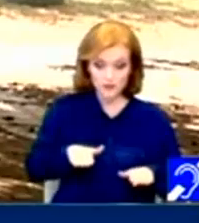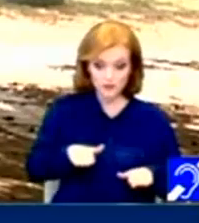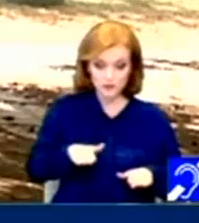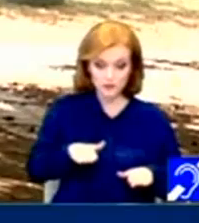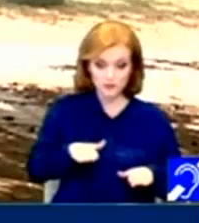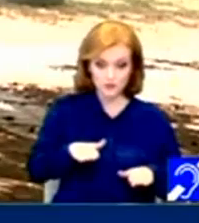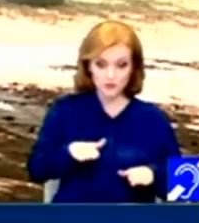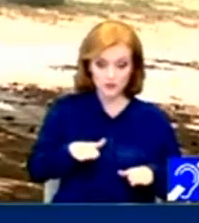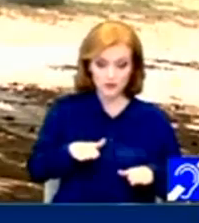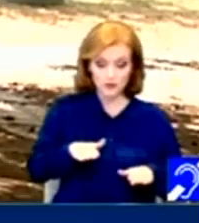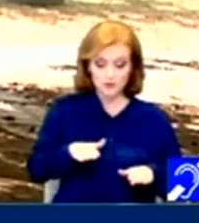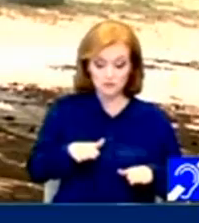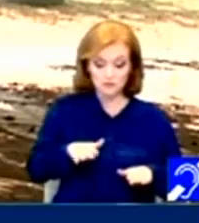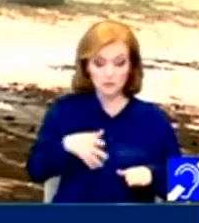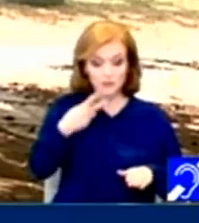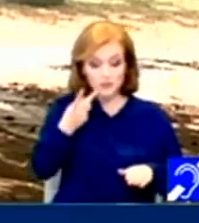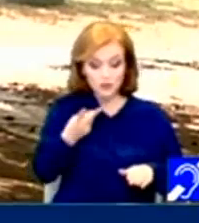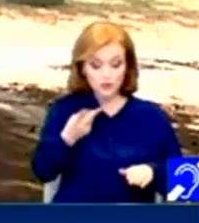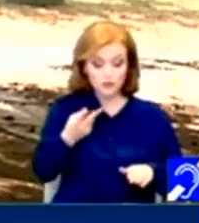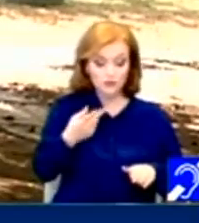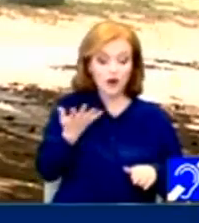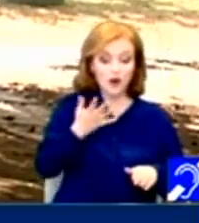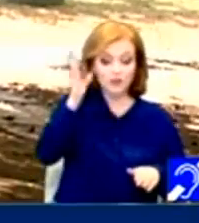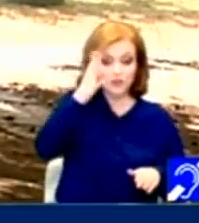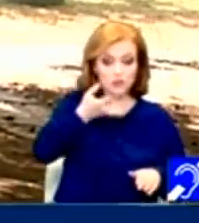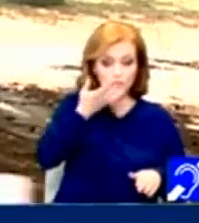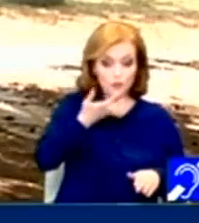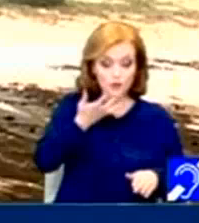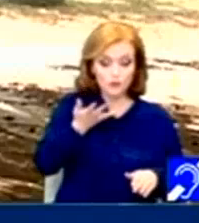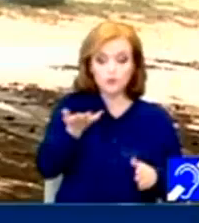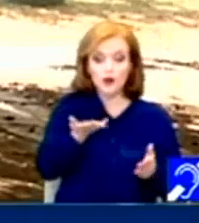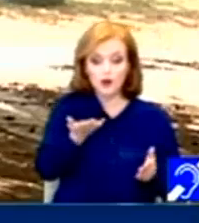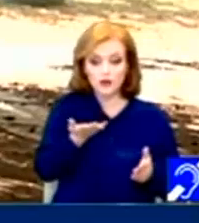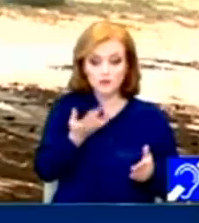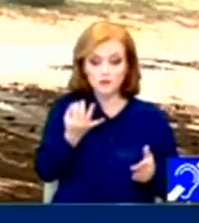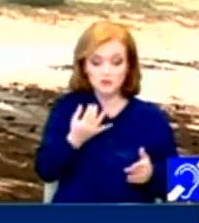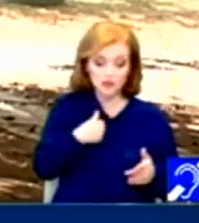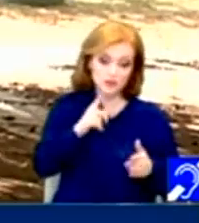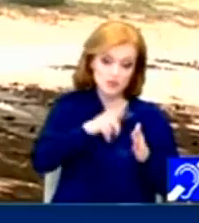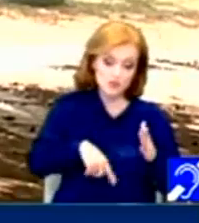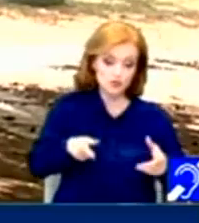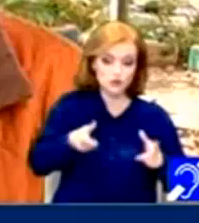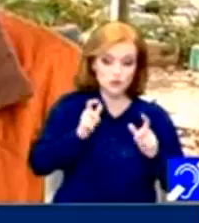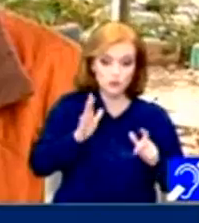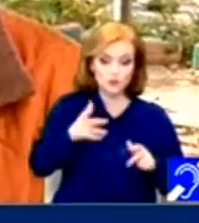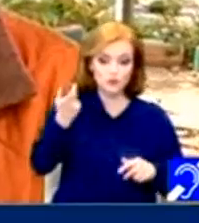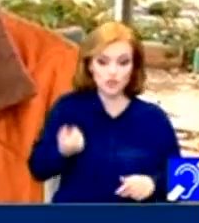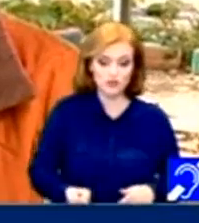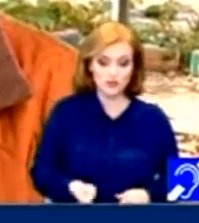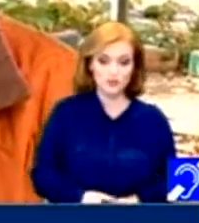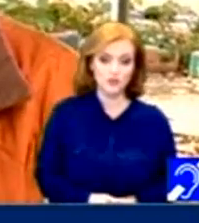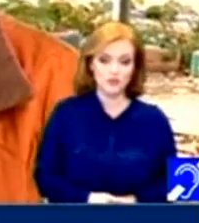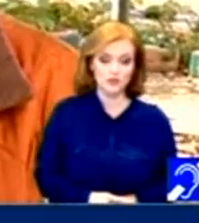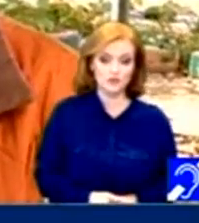două, la robinet, caldă, sau nu? E acasă, nu vrei să... Sperați și facturile să fie mai mici? Așa o promis că ar fi mai mici. Vă așteptați la